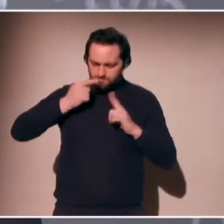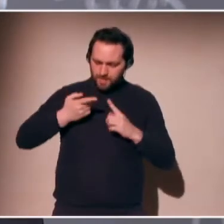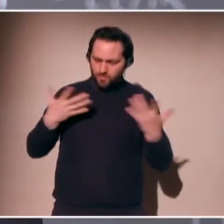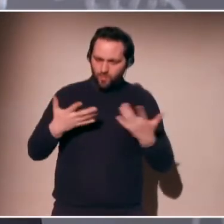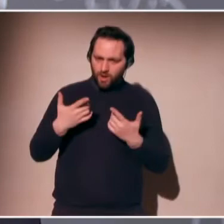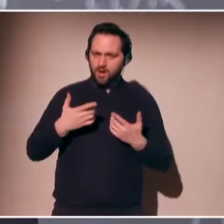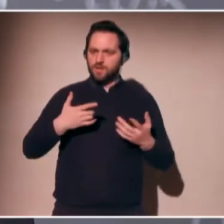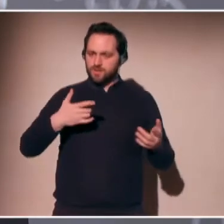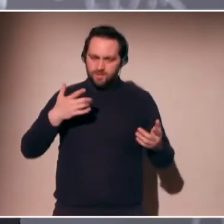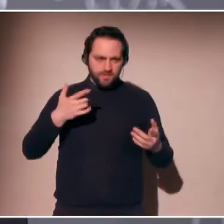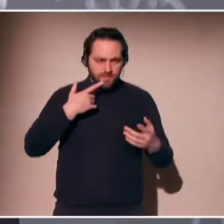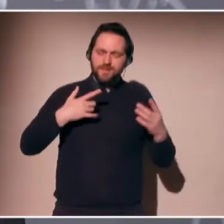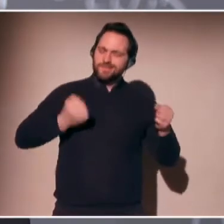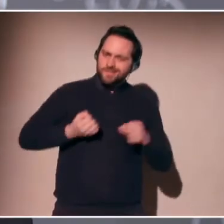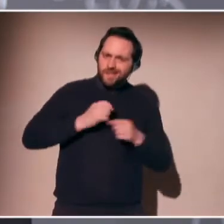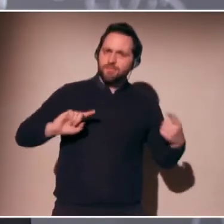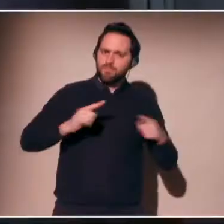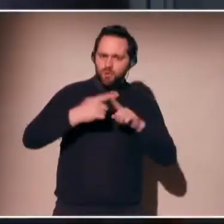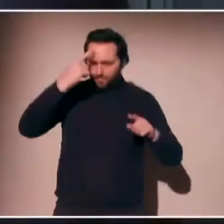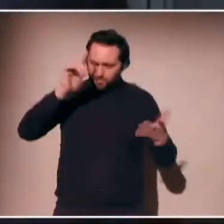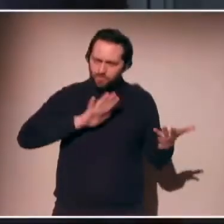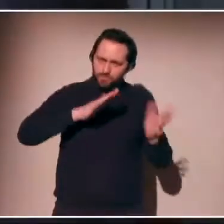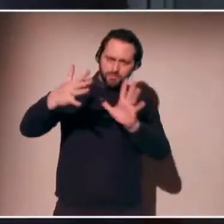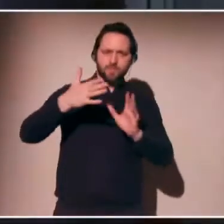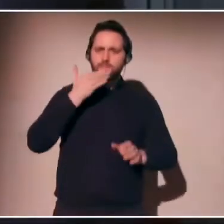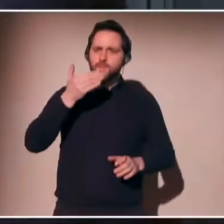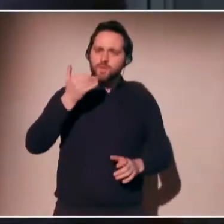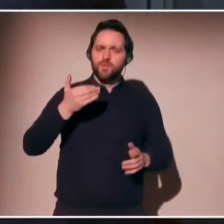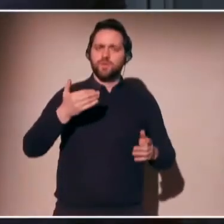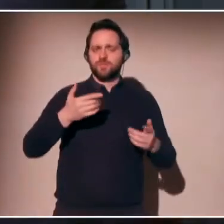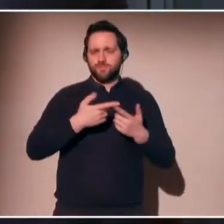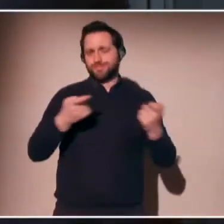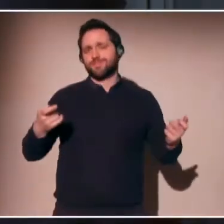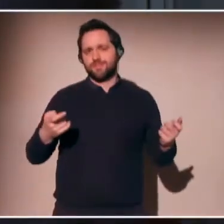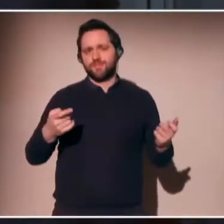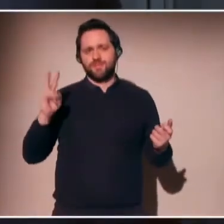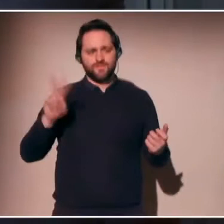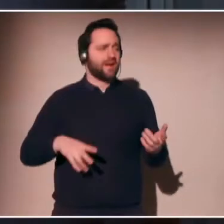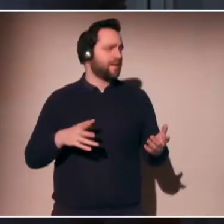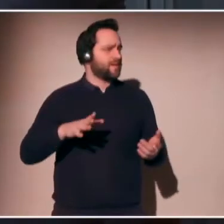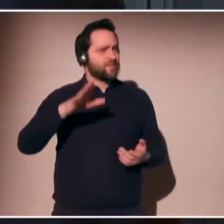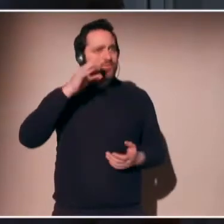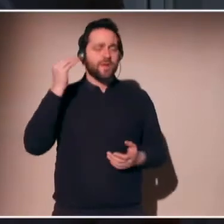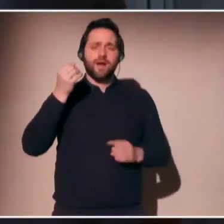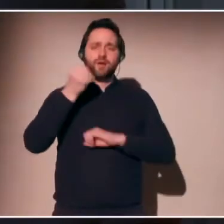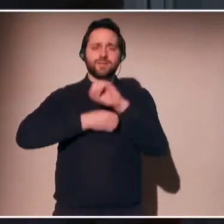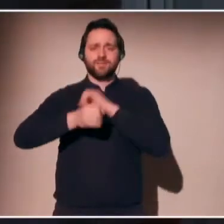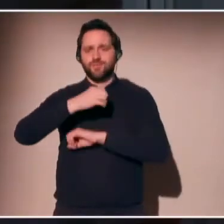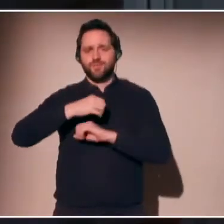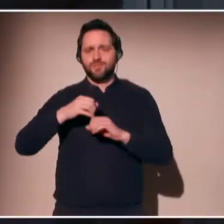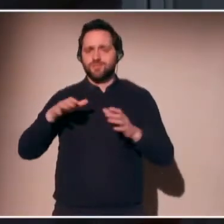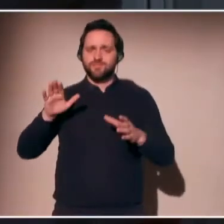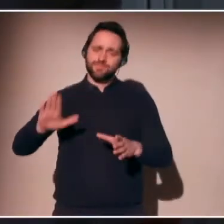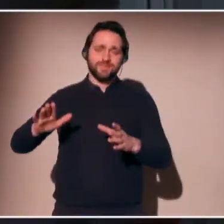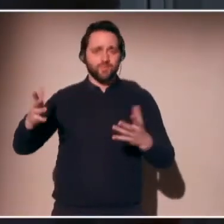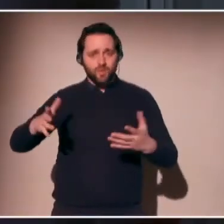essayer de comprendre pourquoi. Ce qui est intéressant avec une organisation humaine, c'est que c'est aussi un type d'organisation intelligente qui